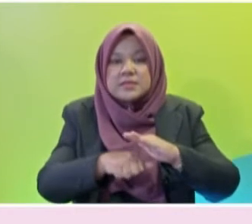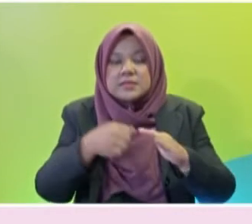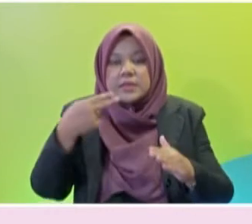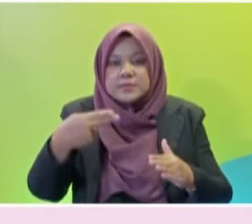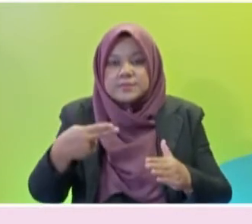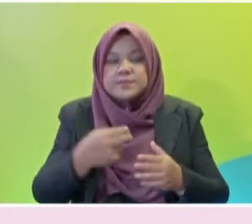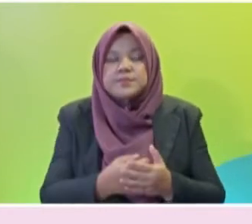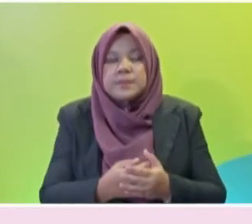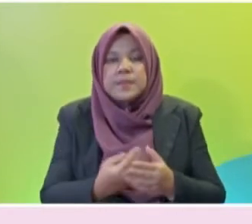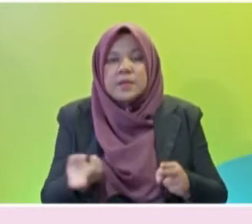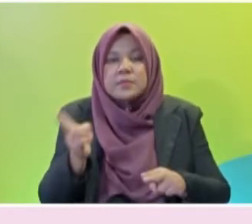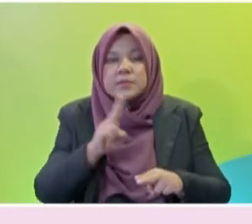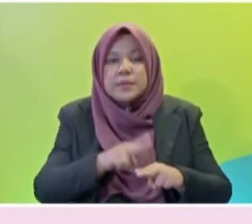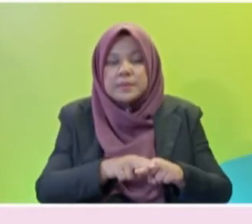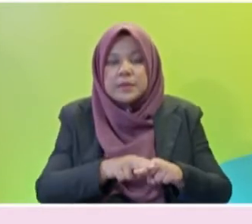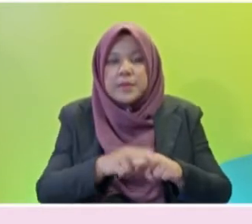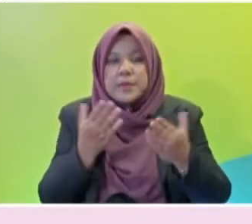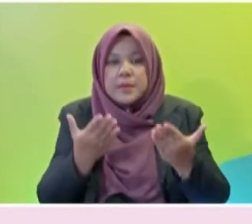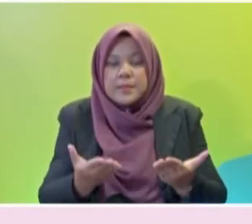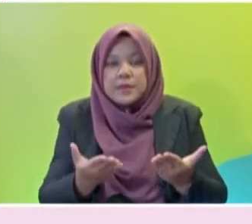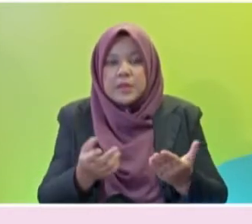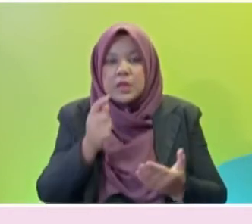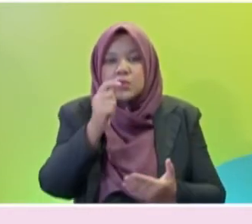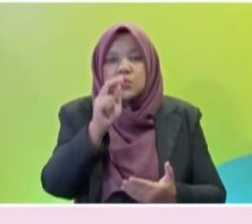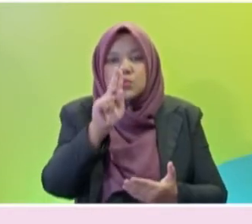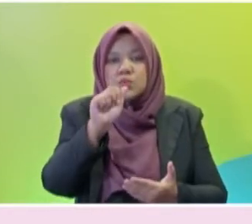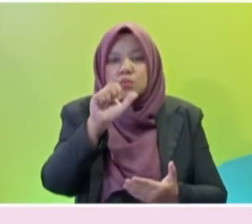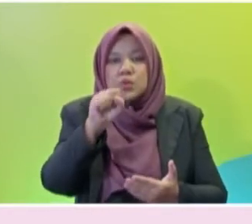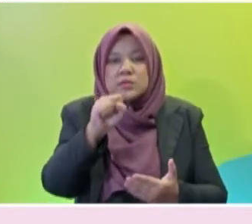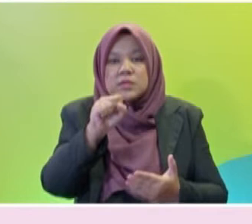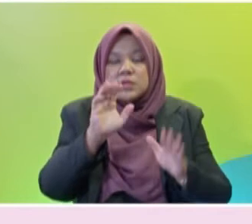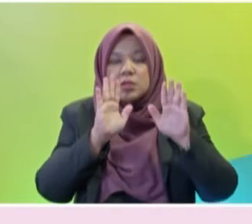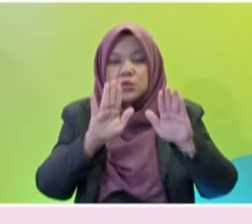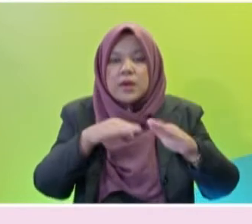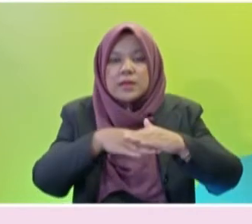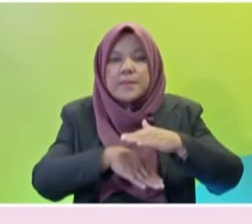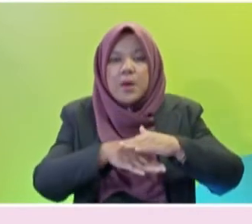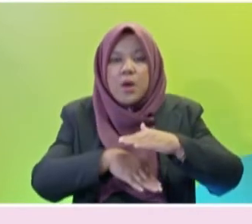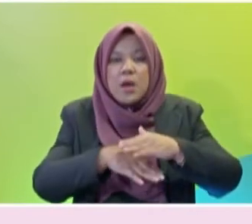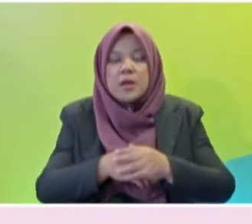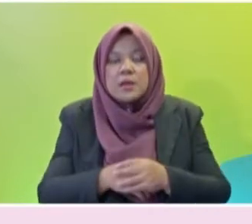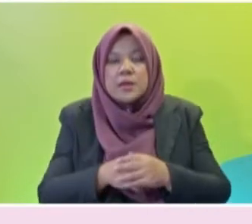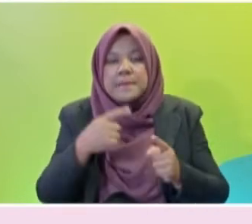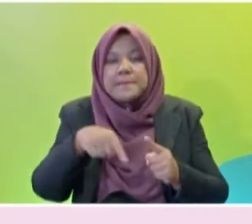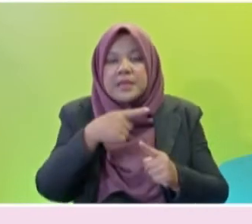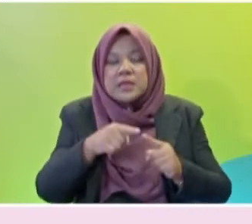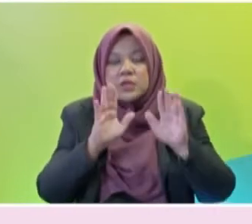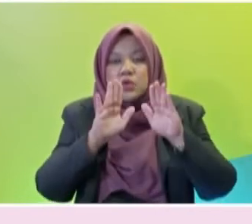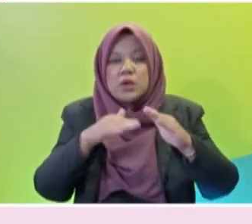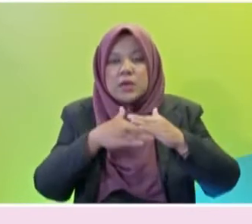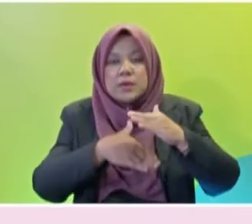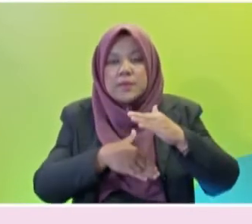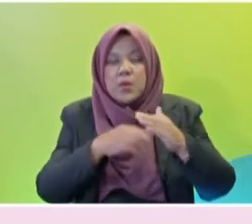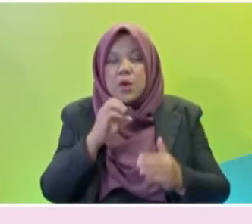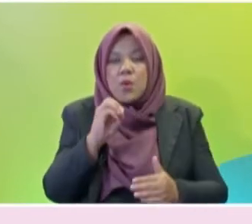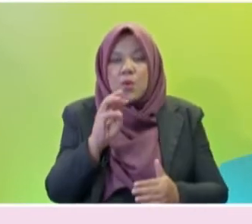menambah ketinggian umbuh besar yang berbeban, tuas tadi ditolak ke bawah. Okey, apabila kita tolak ke bawah, so umbuh kecil